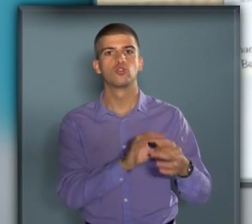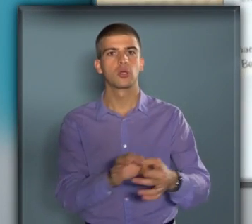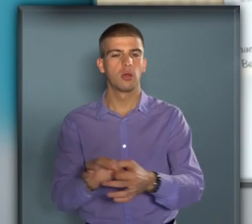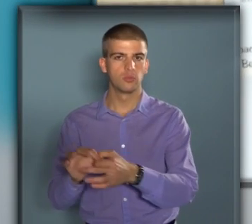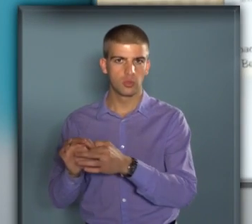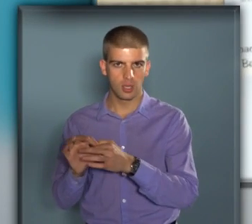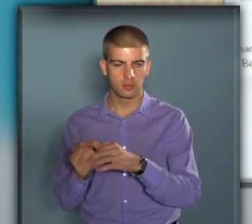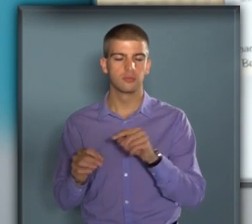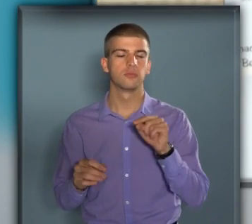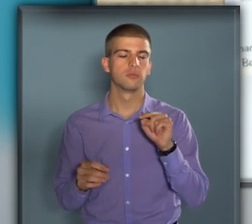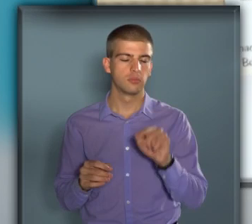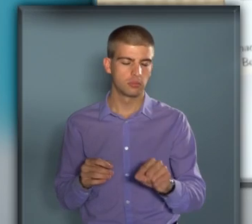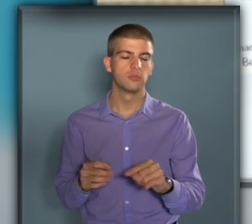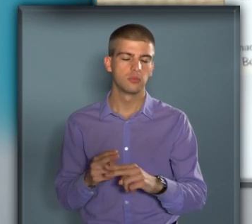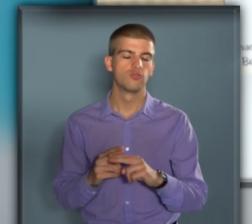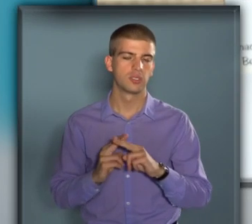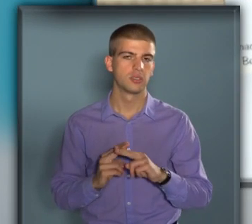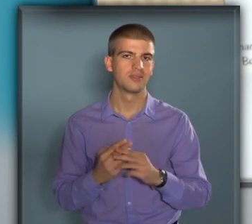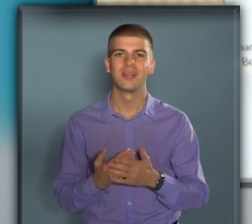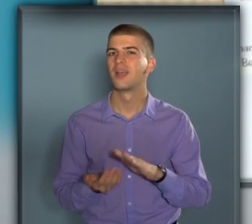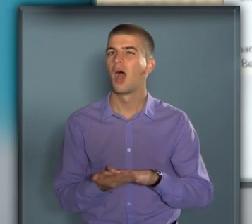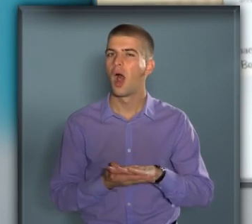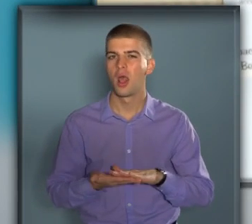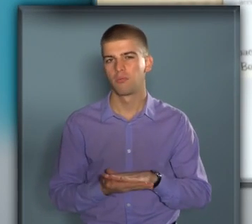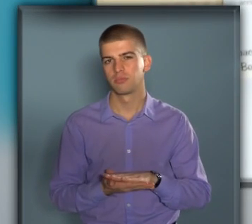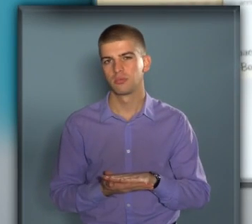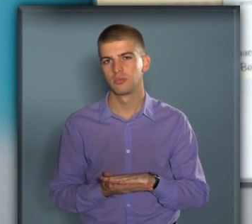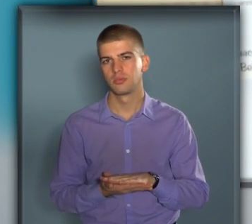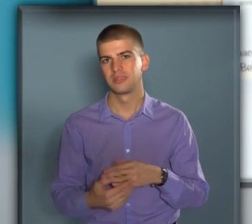alapvetés. Tehát én fontosnak érzem a kapcsolatot